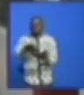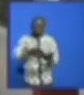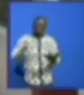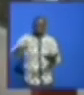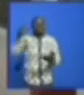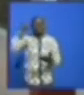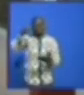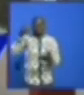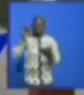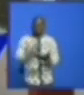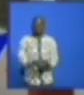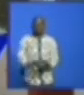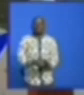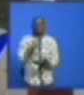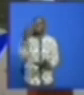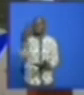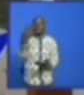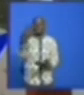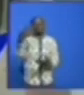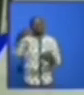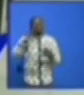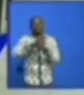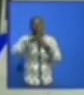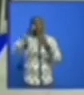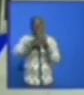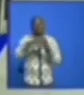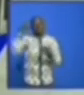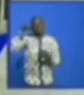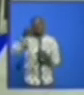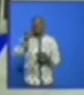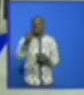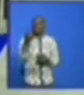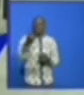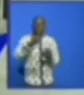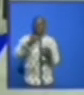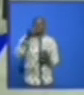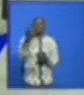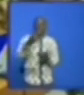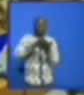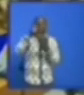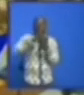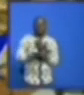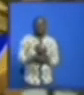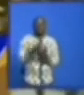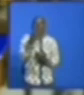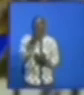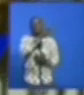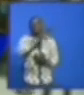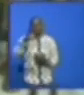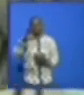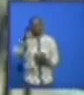forum. La cinquième édition d'Africalia est prévue du 21 au 23 février prochain. Environ 400 entreprises d'Afrique,